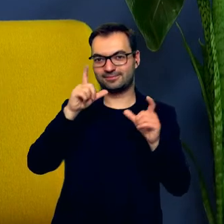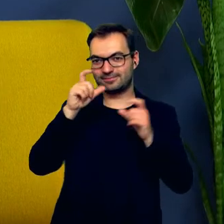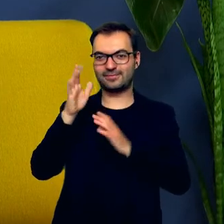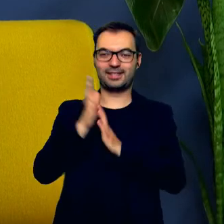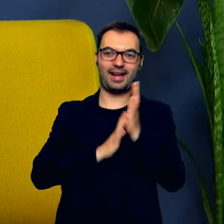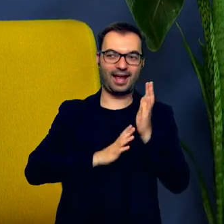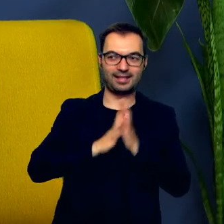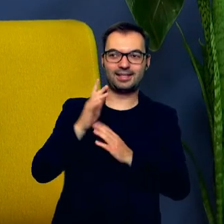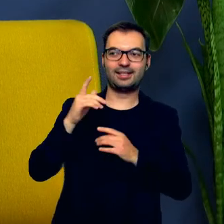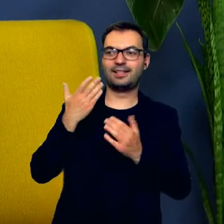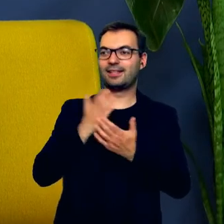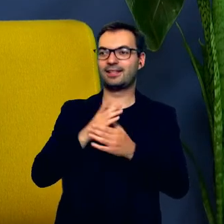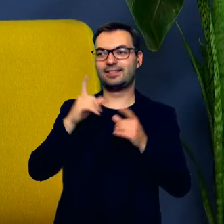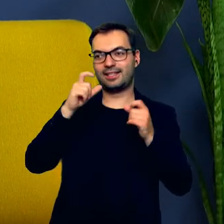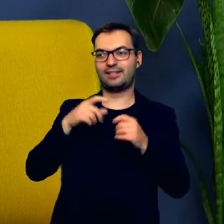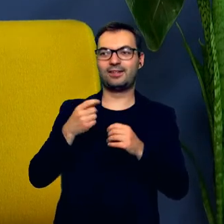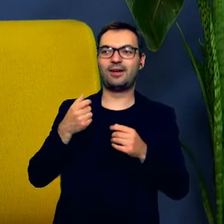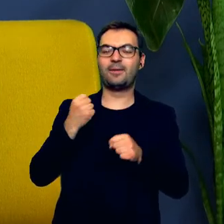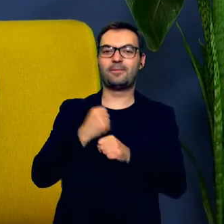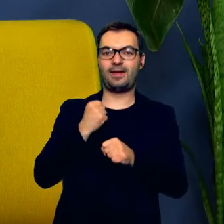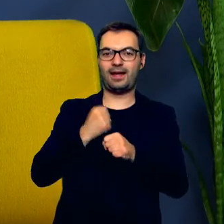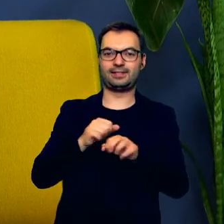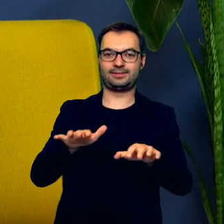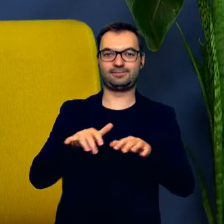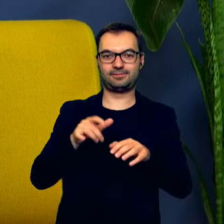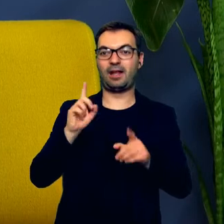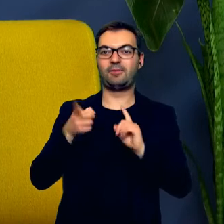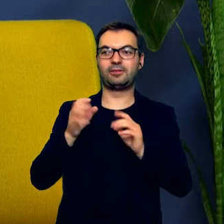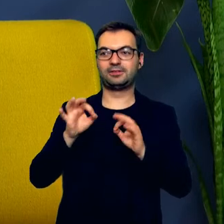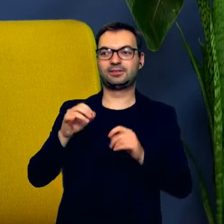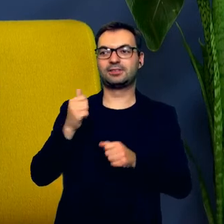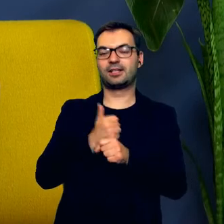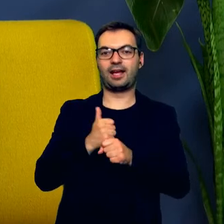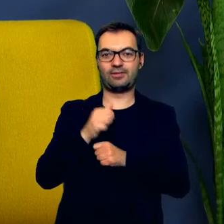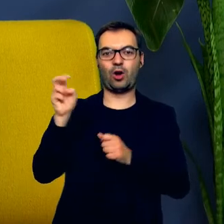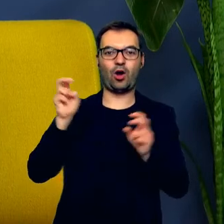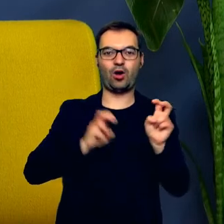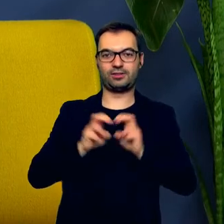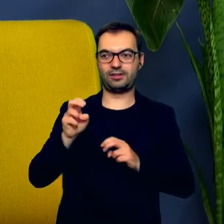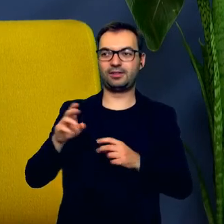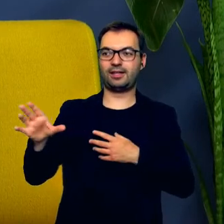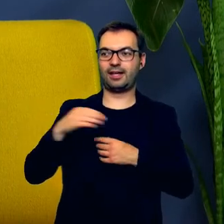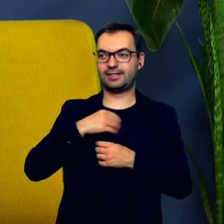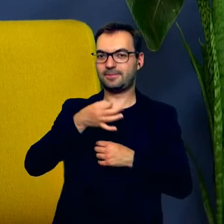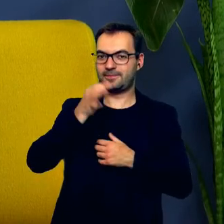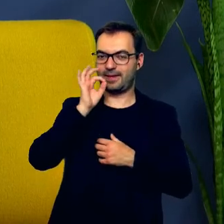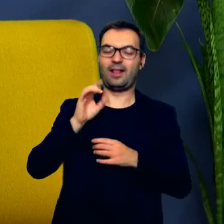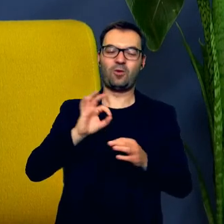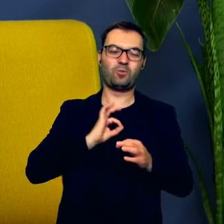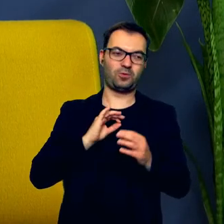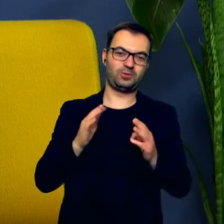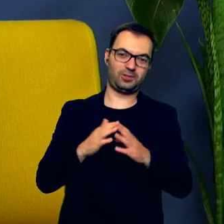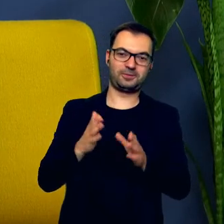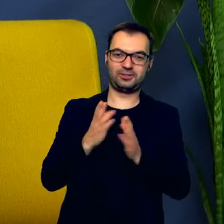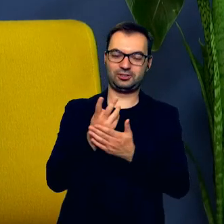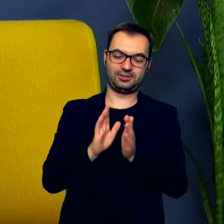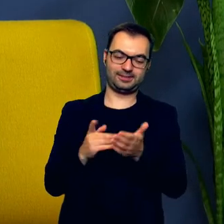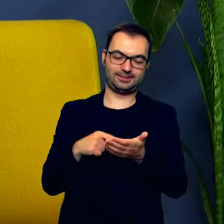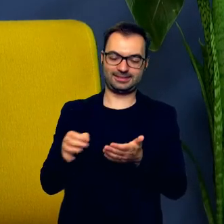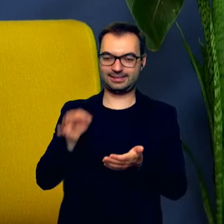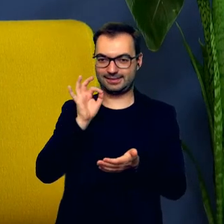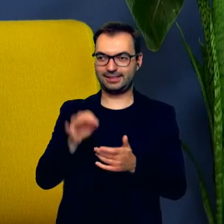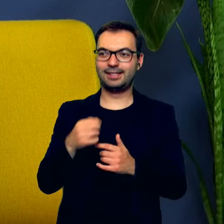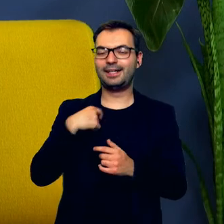zdjęcia z lasu, nie tylko zdjęcia pokazujące kulisy pracy twórczej, czy dzisiejszą hotelową kawę, którą piłam z panem tylko przy swoim biurku, czytając jeszcze